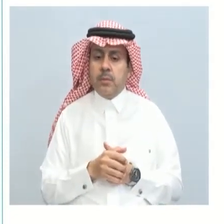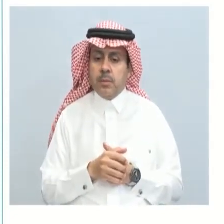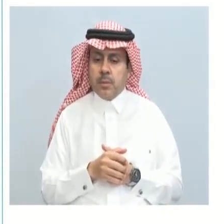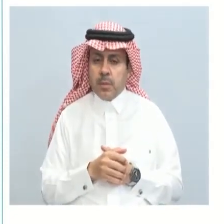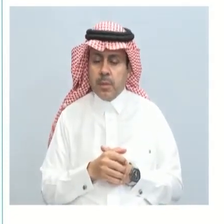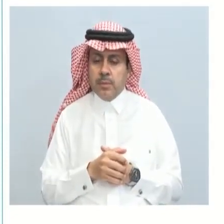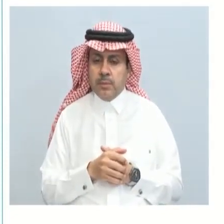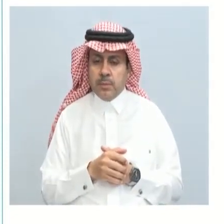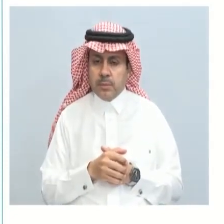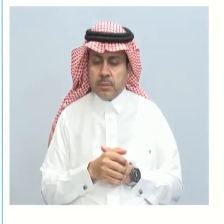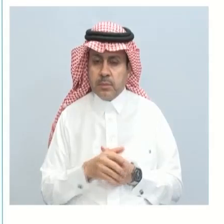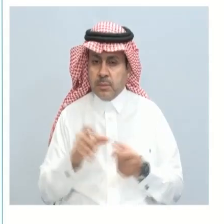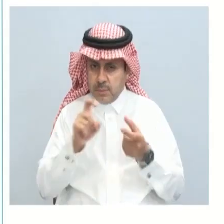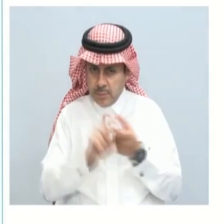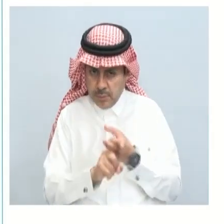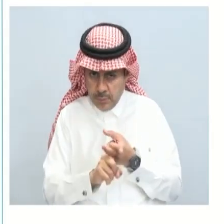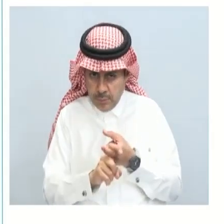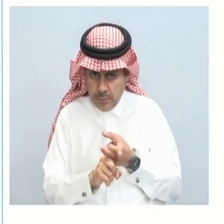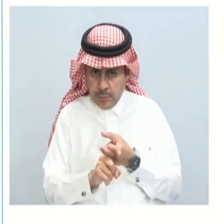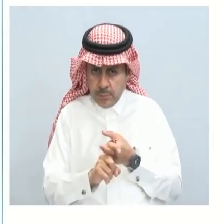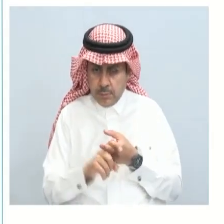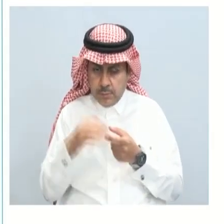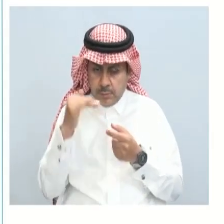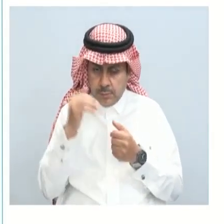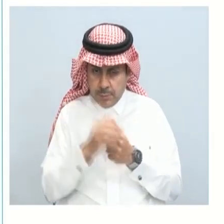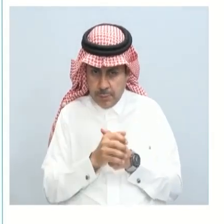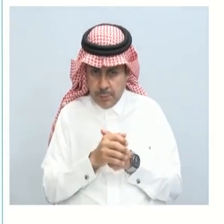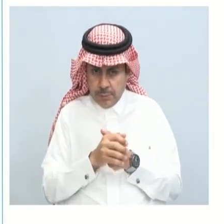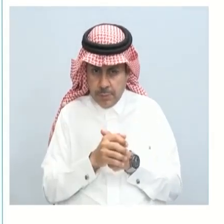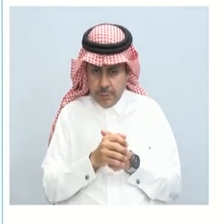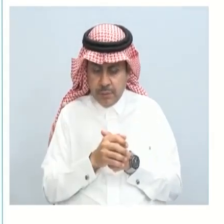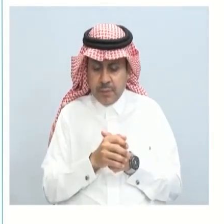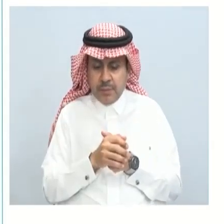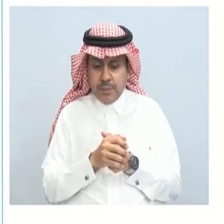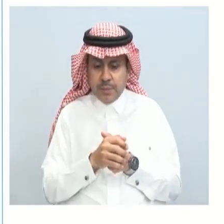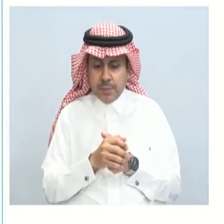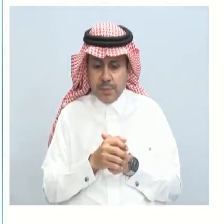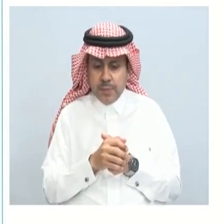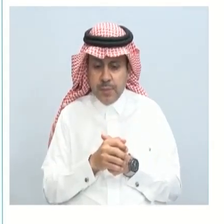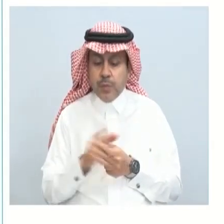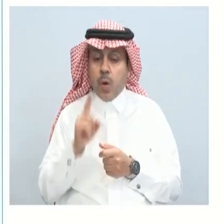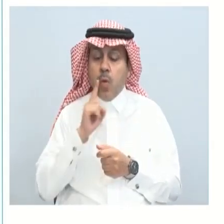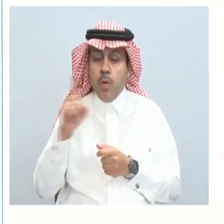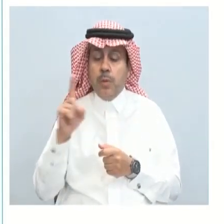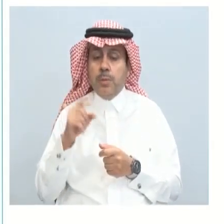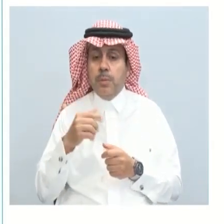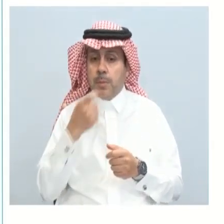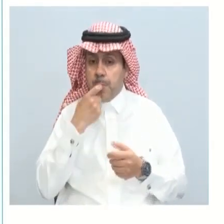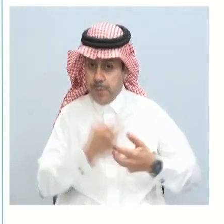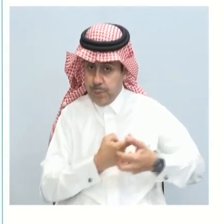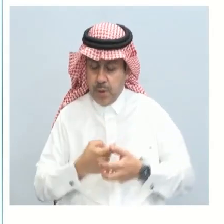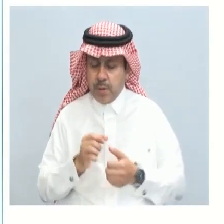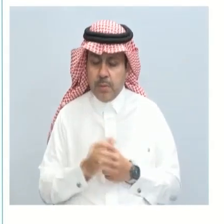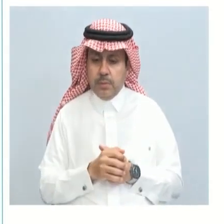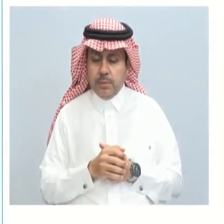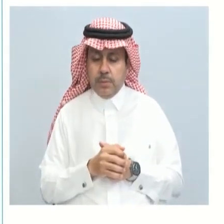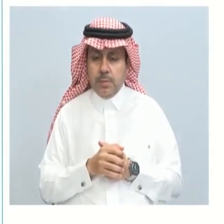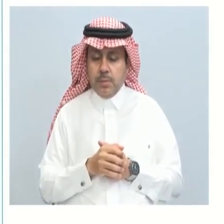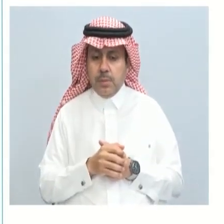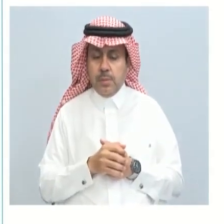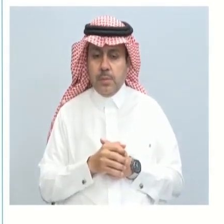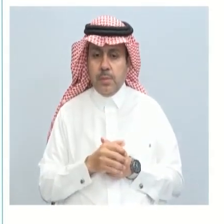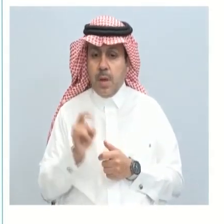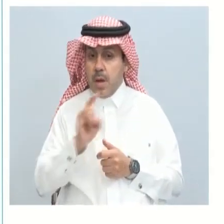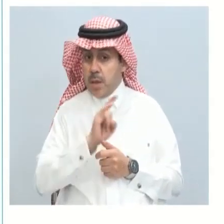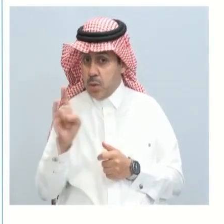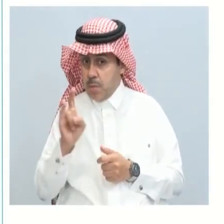مث ان يتزوجوا اخته من الرضاعه او امه من الرضاعه لماذا لانه